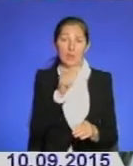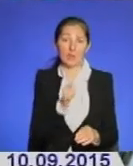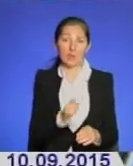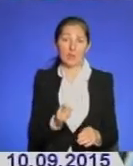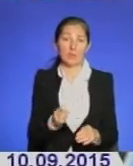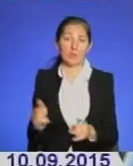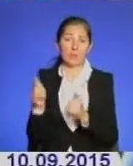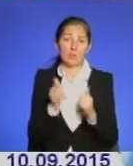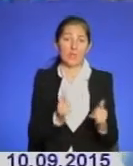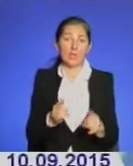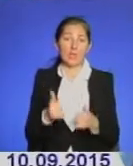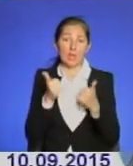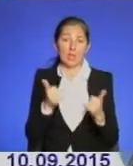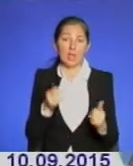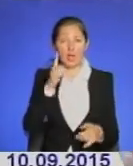носіння озброєння.